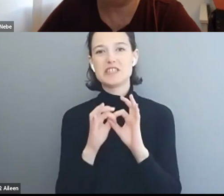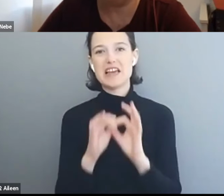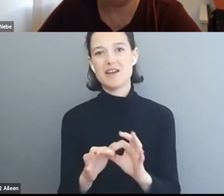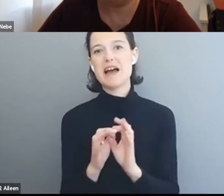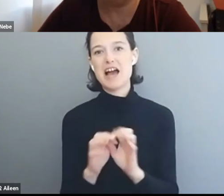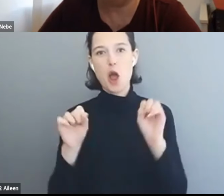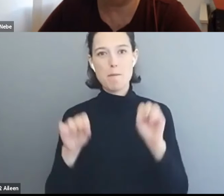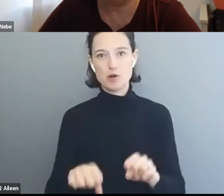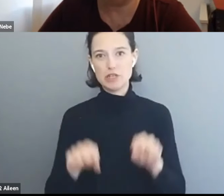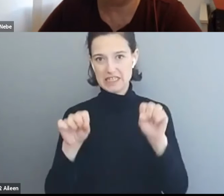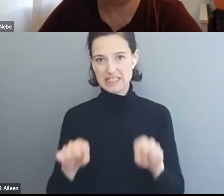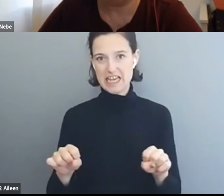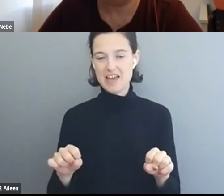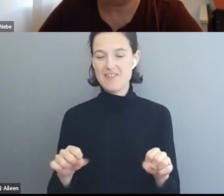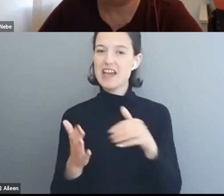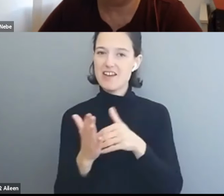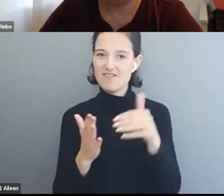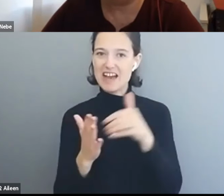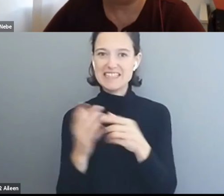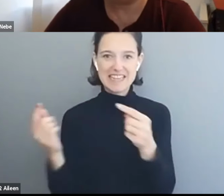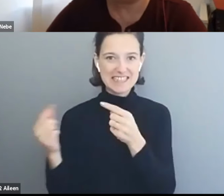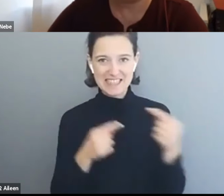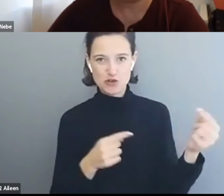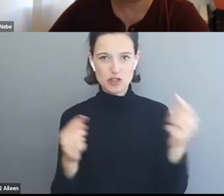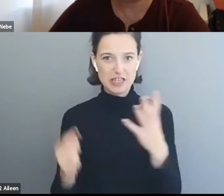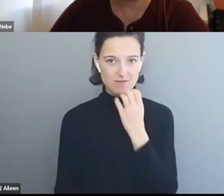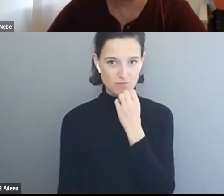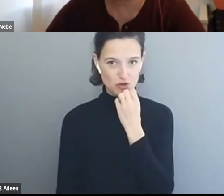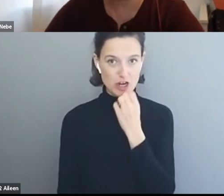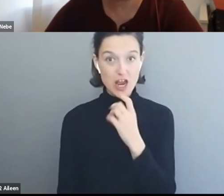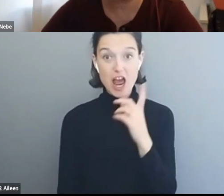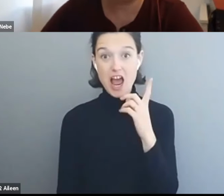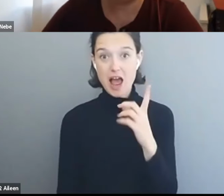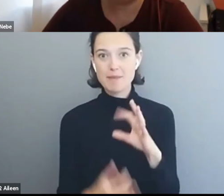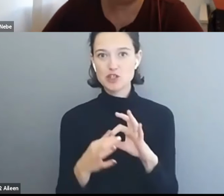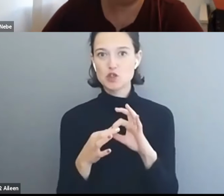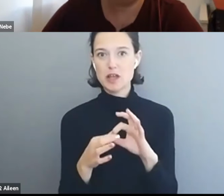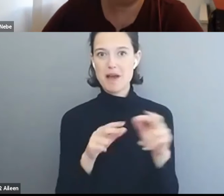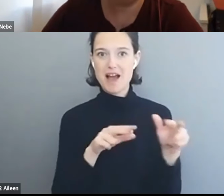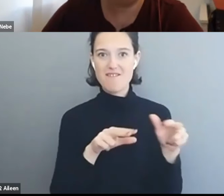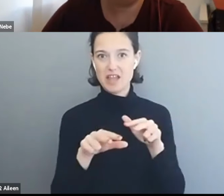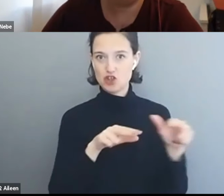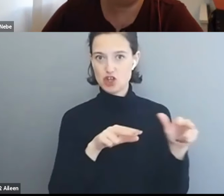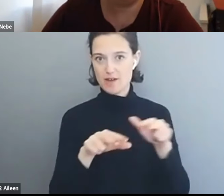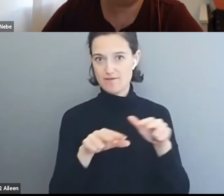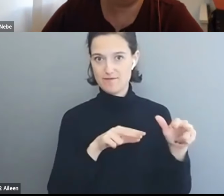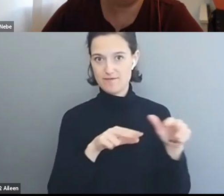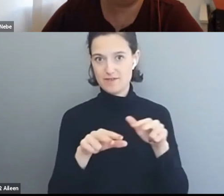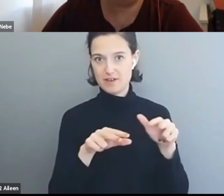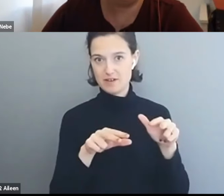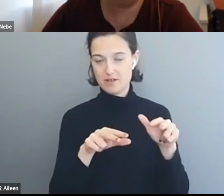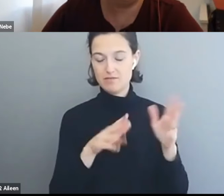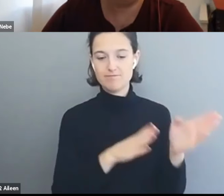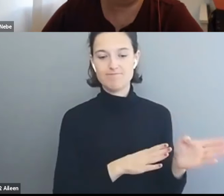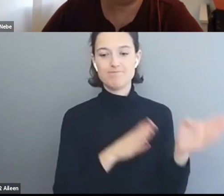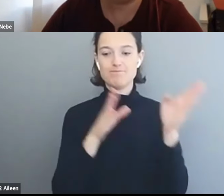näher diskutieren. Aber von der Wirtschaft würde ich jetzt gerne wechseln